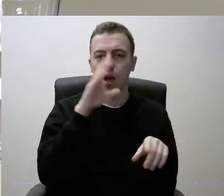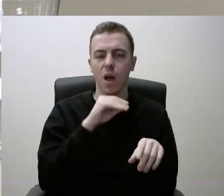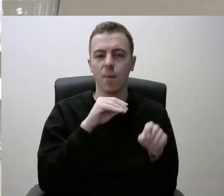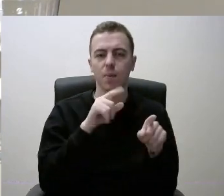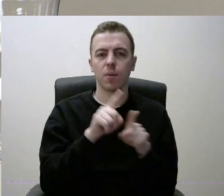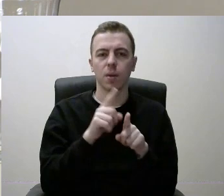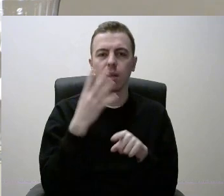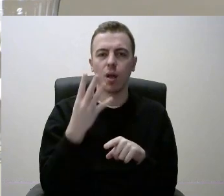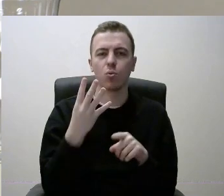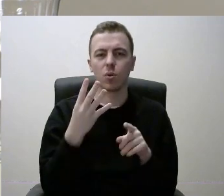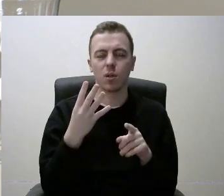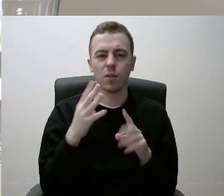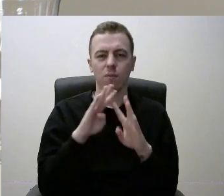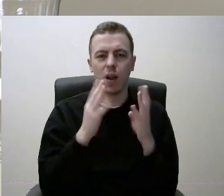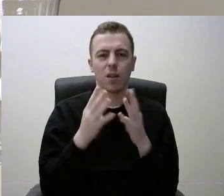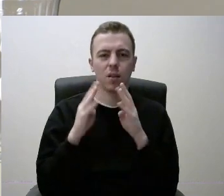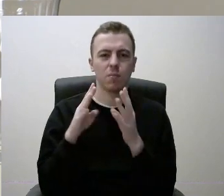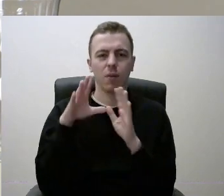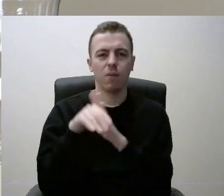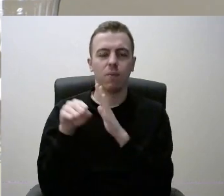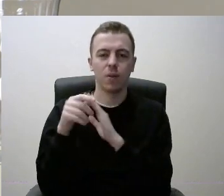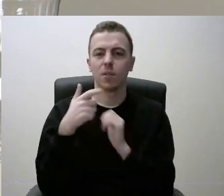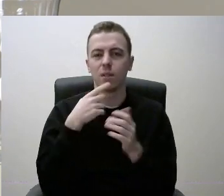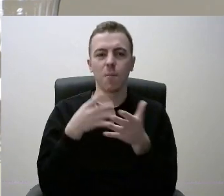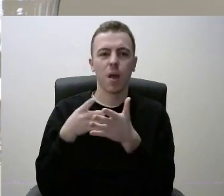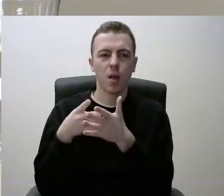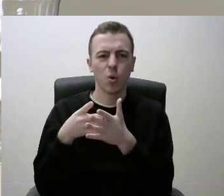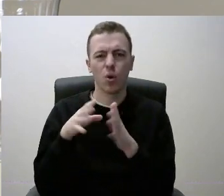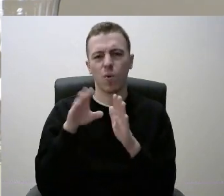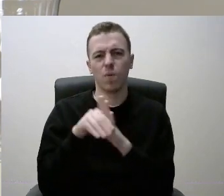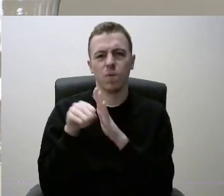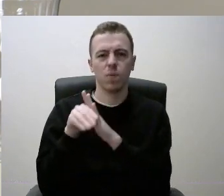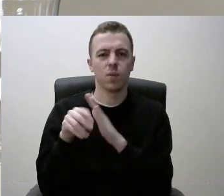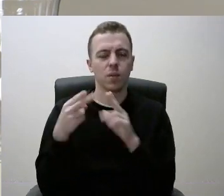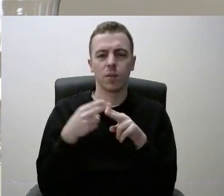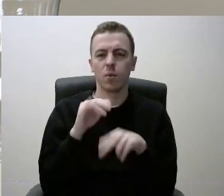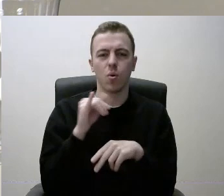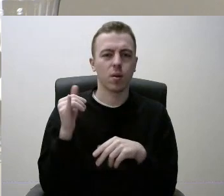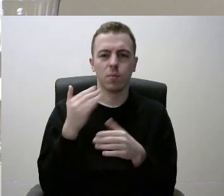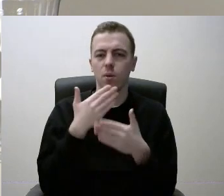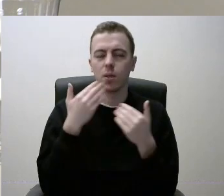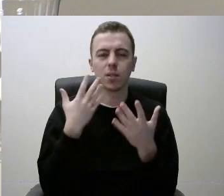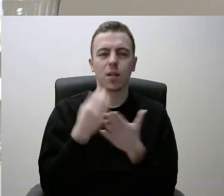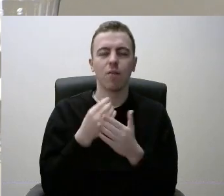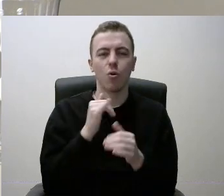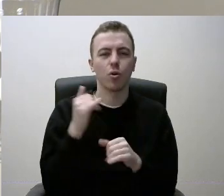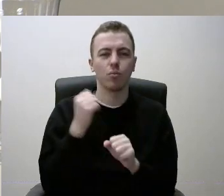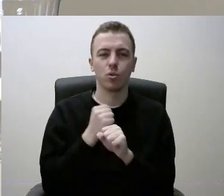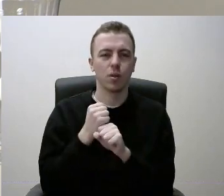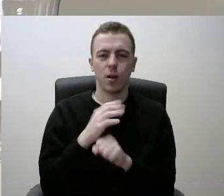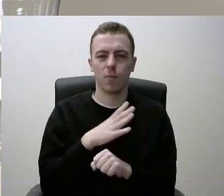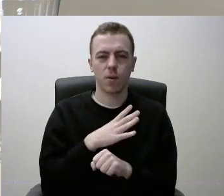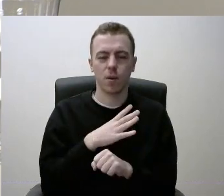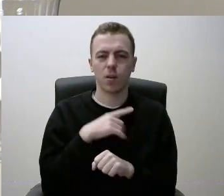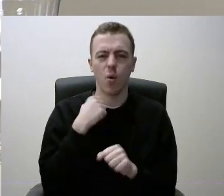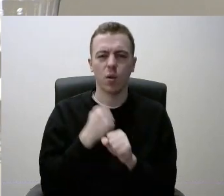keturių valdybų, arba ten trijų, arba dviejų stebėtojų tarybos narys. Aš manau, taip kokybiškai atlikti savo darbą, kai daug darbų